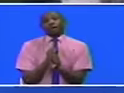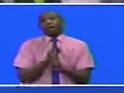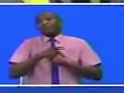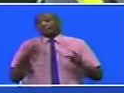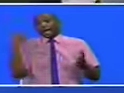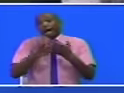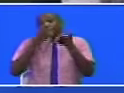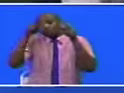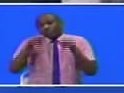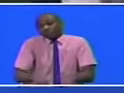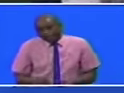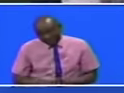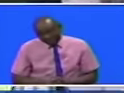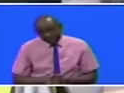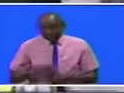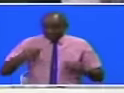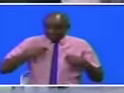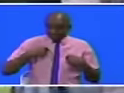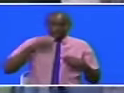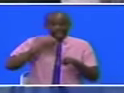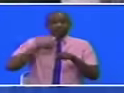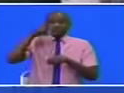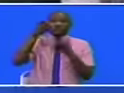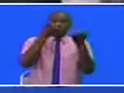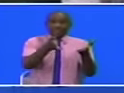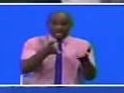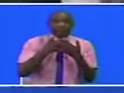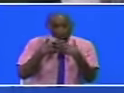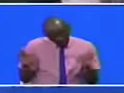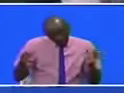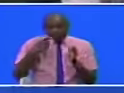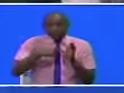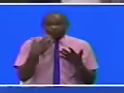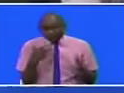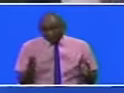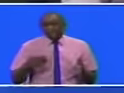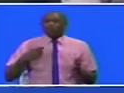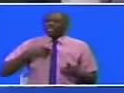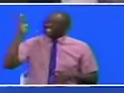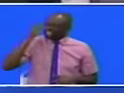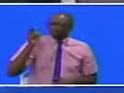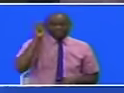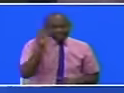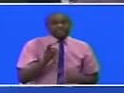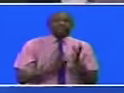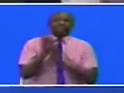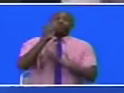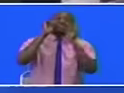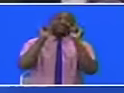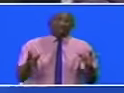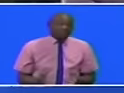Lakini mpaka wa leo tangu aingie pale afungue kiwanda, hatujaona maendeleo